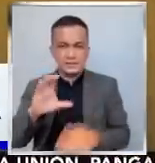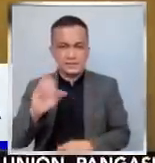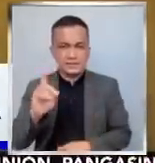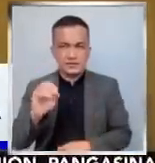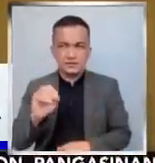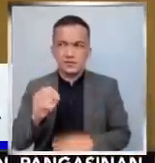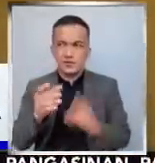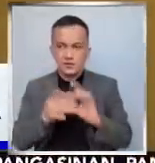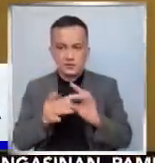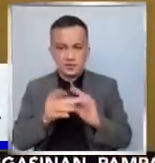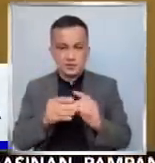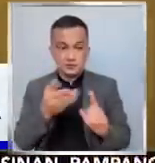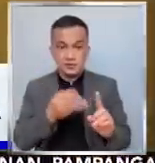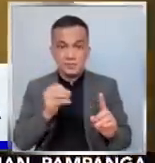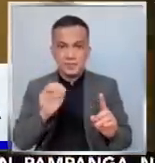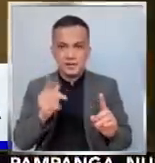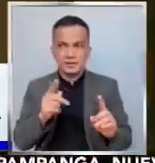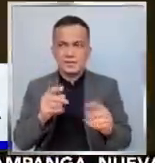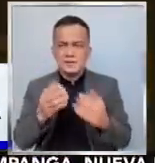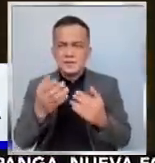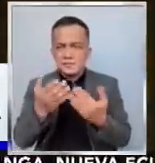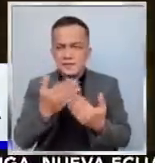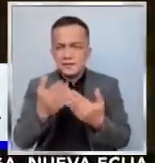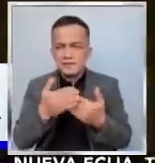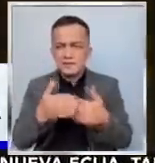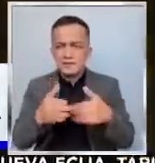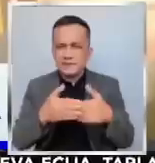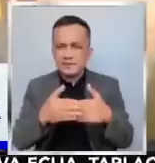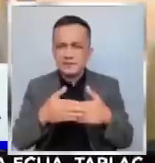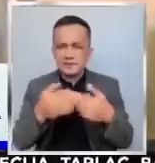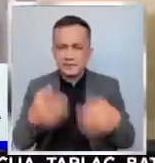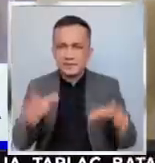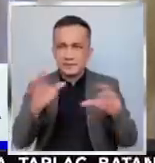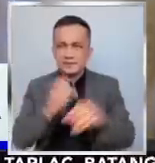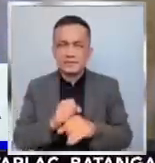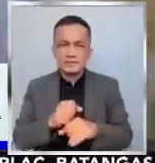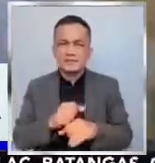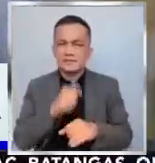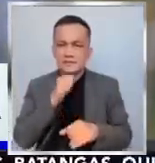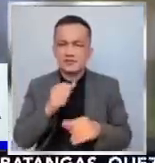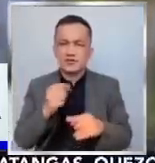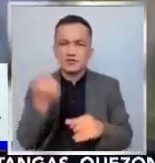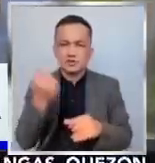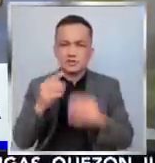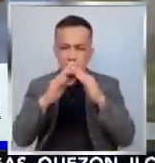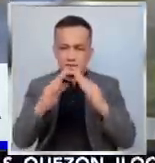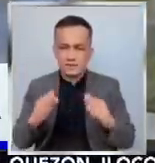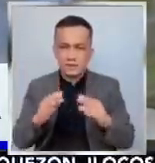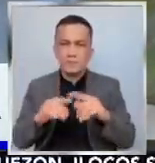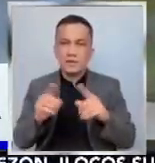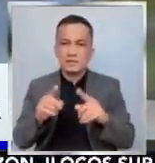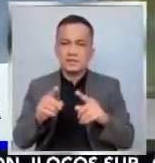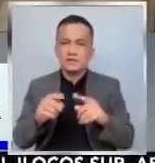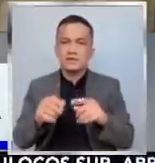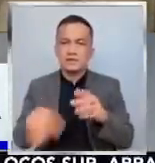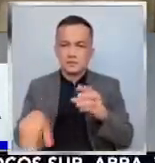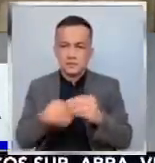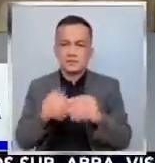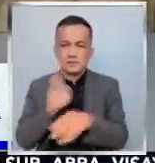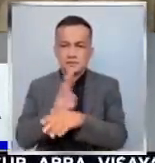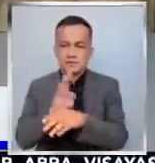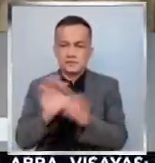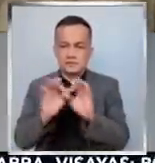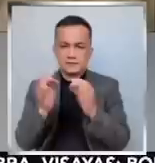almost finished na ito na hindi lang daw isang residential building pero para din sa negosyo ng kanyang pamilya. May